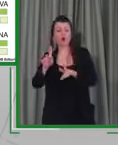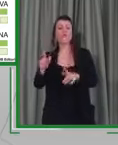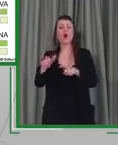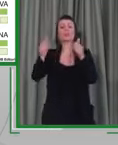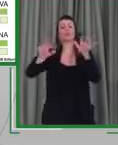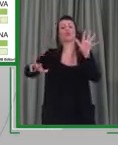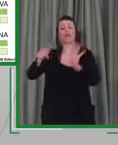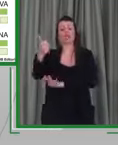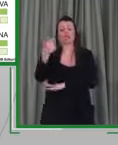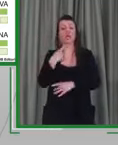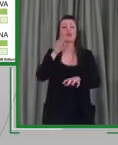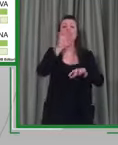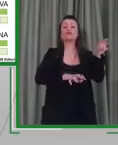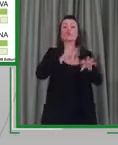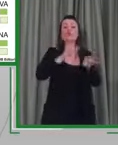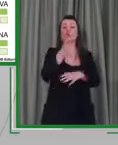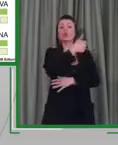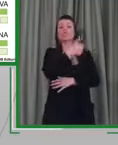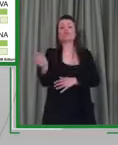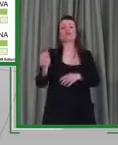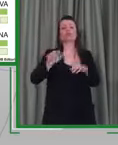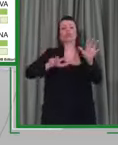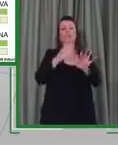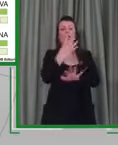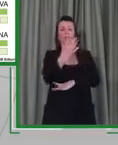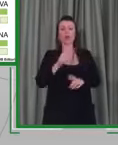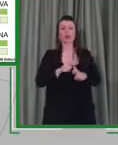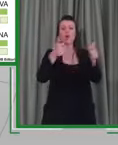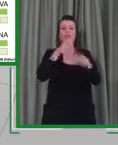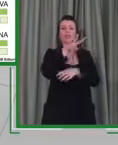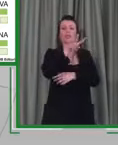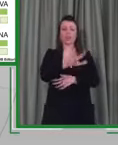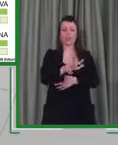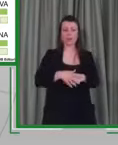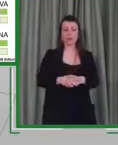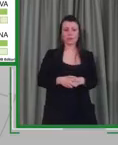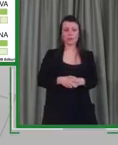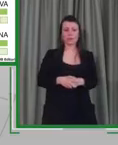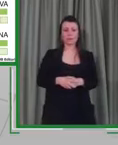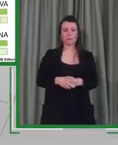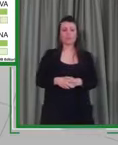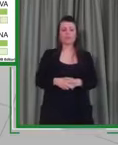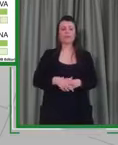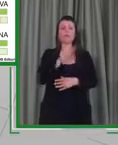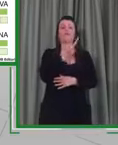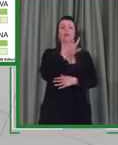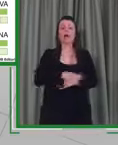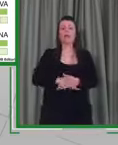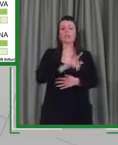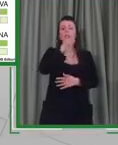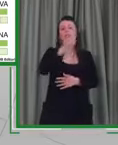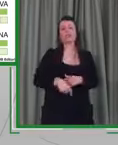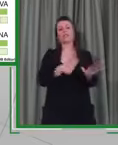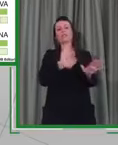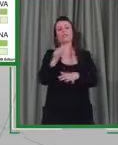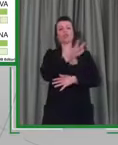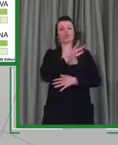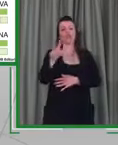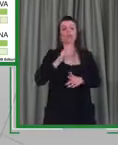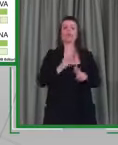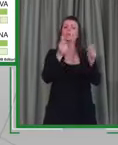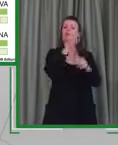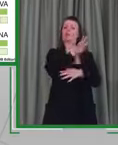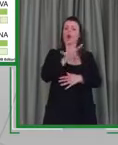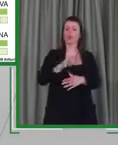sondrio 684 più 23 varese 1633 più 44